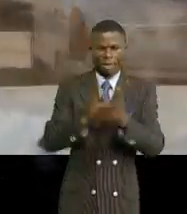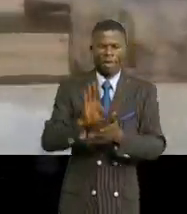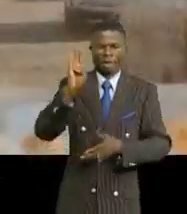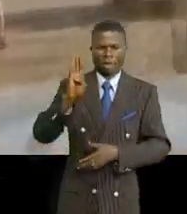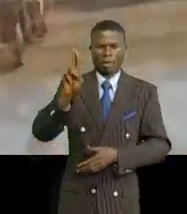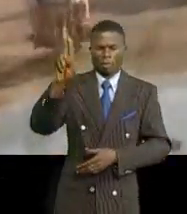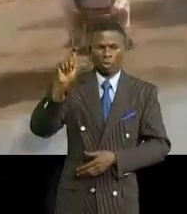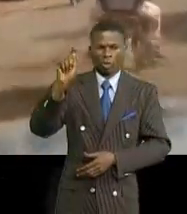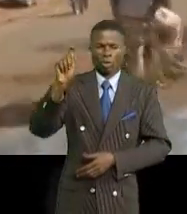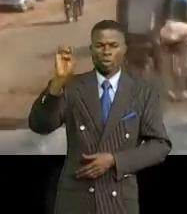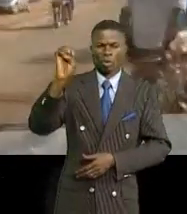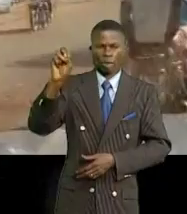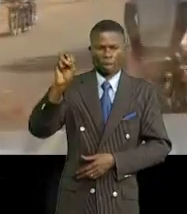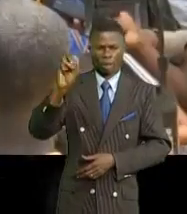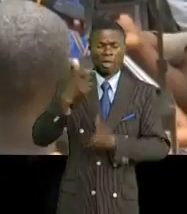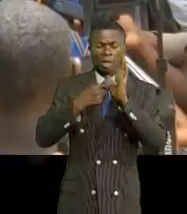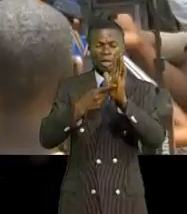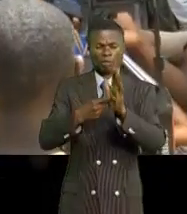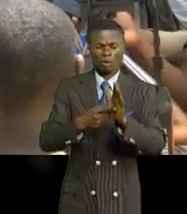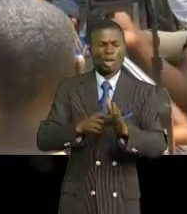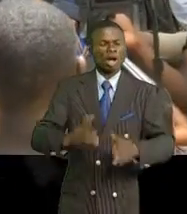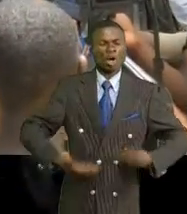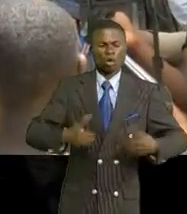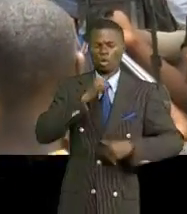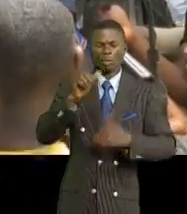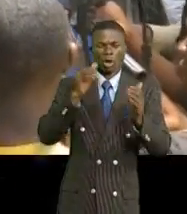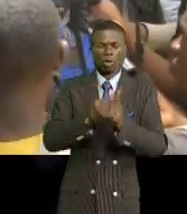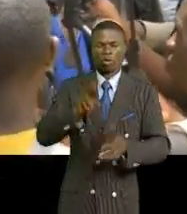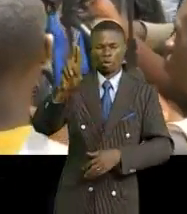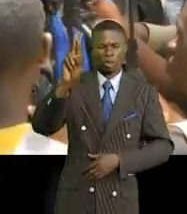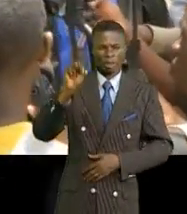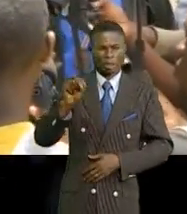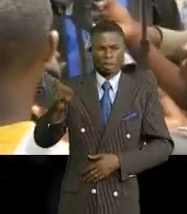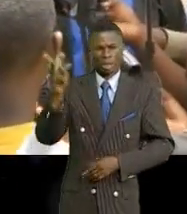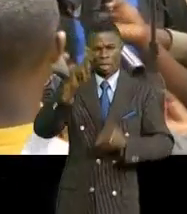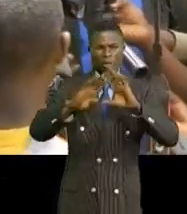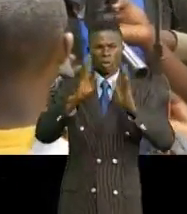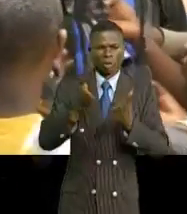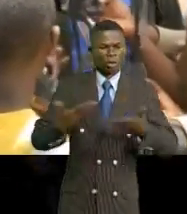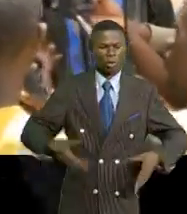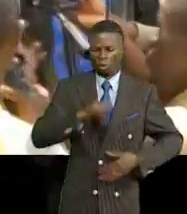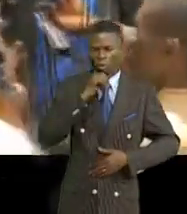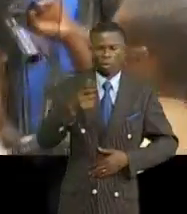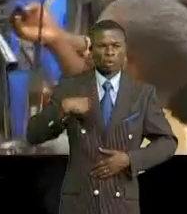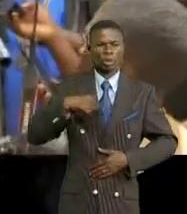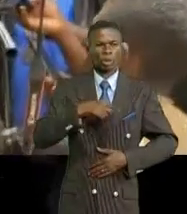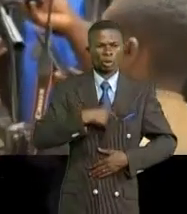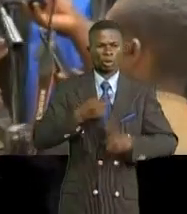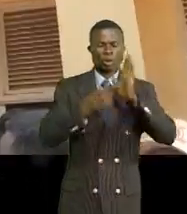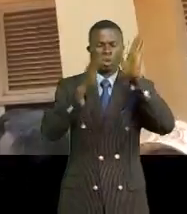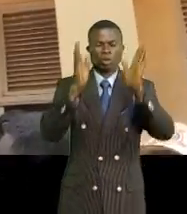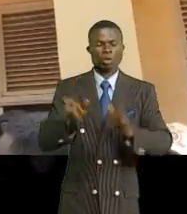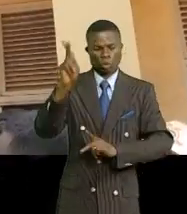de manifestations anti-MONUSCO. Nous sommes venus nous entretenir avec notre population parce que vous savez, nous sommes les représentants de la